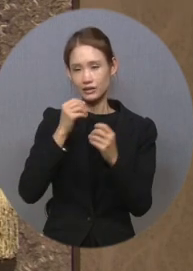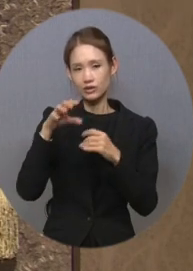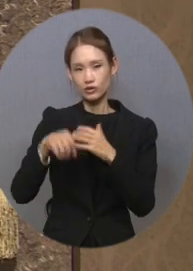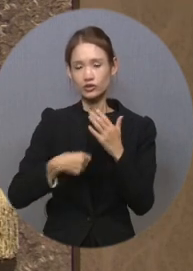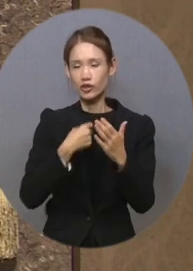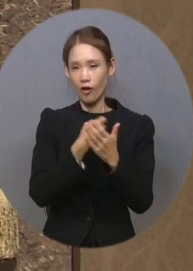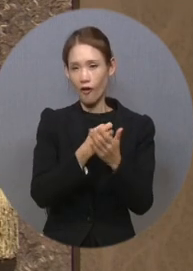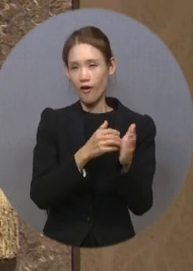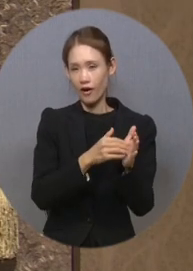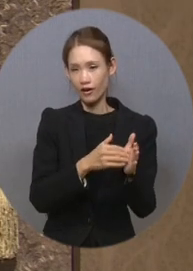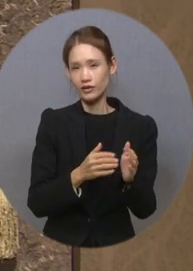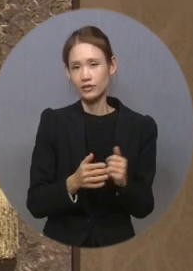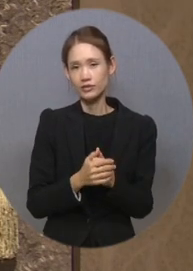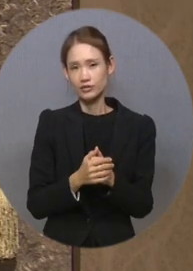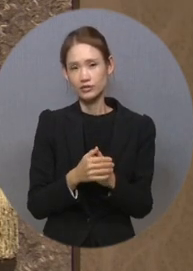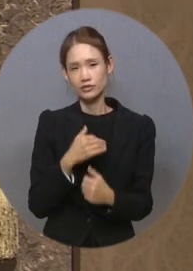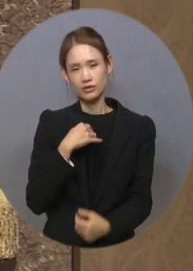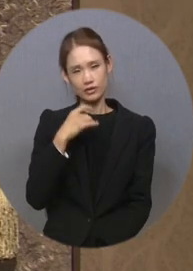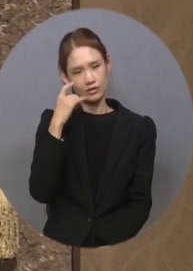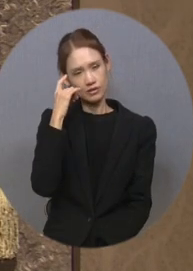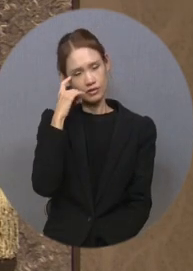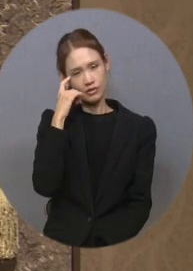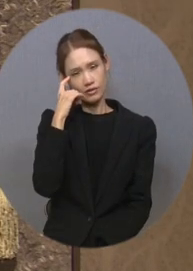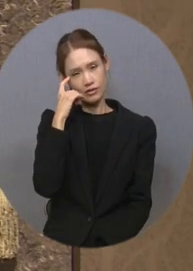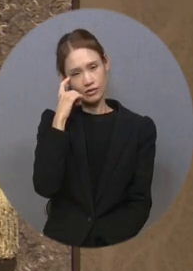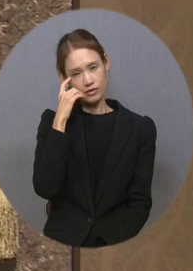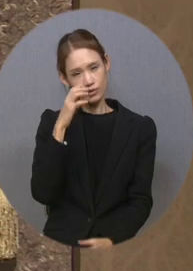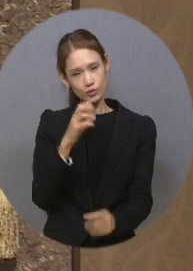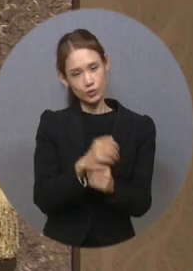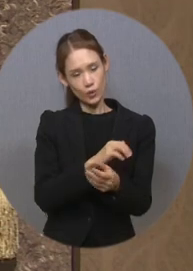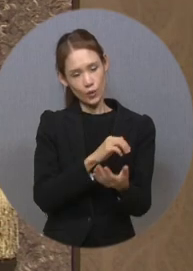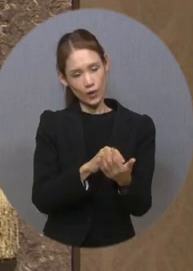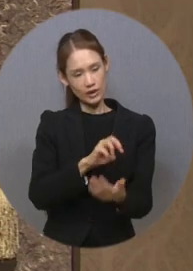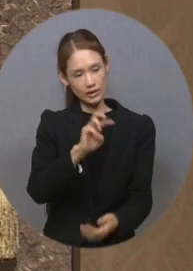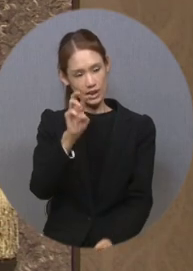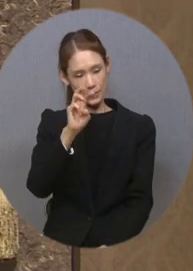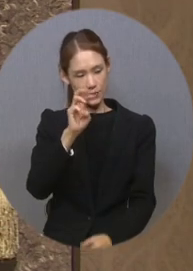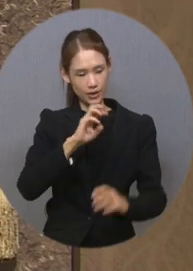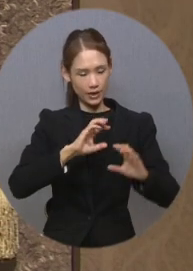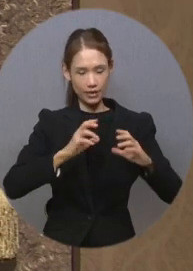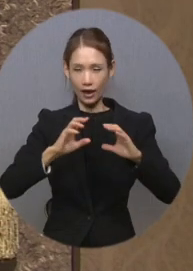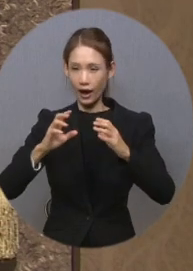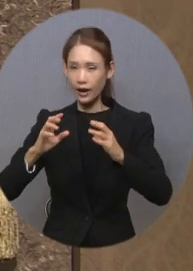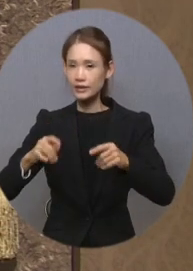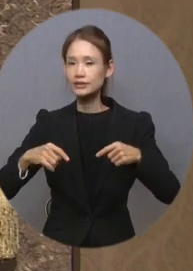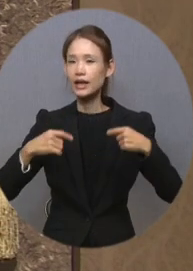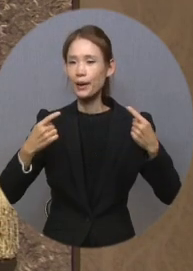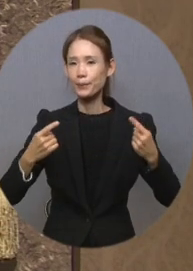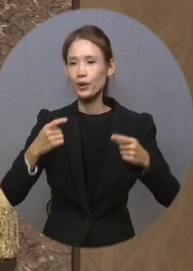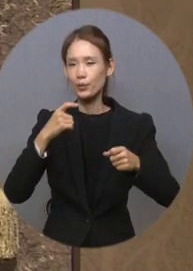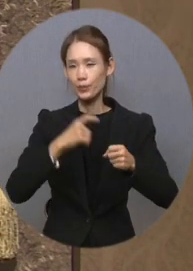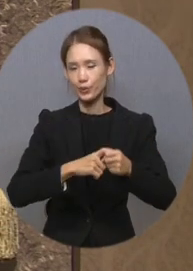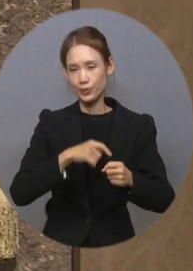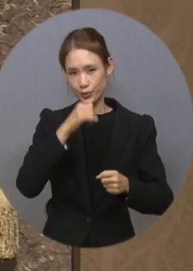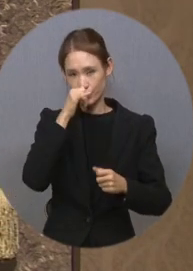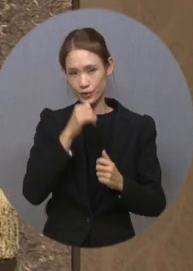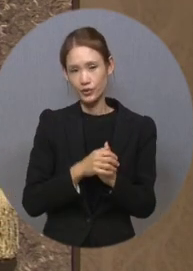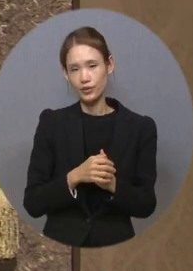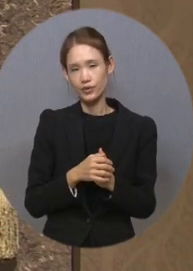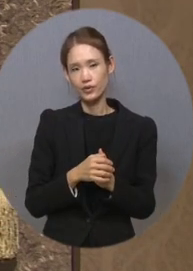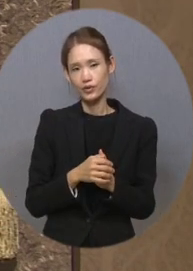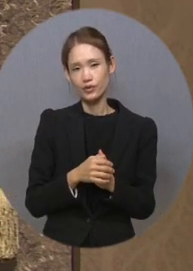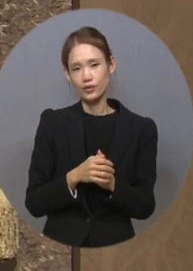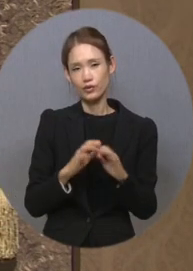해서 하려고 합니다. 저희가 생각할 때는 한 30개 나라가 참여하는 것을 목표로 해서 네. 해갈 것이고